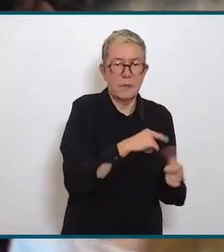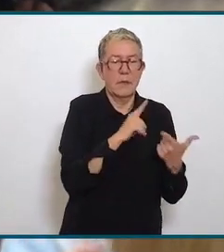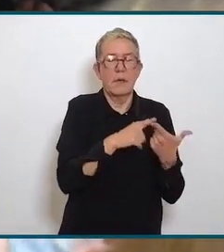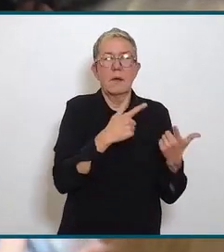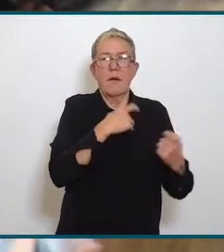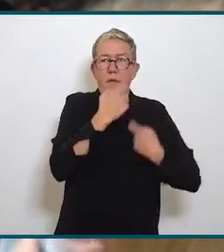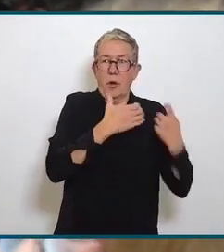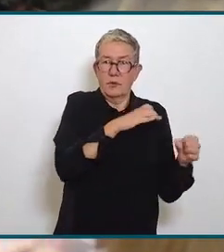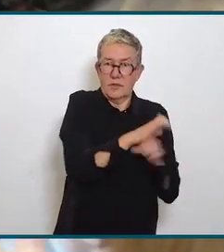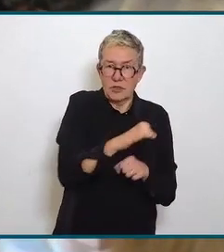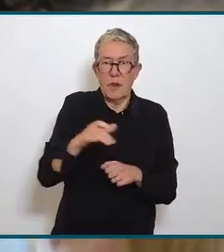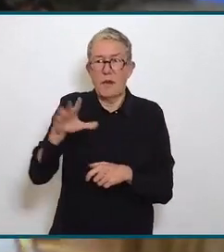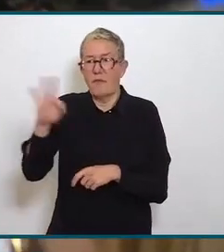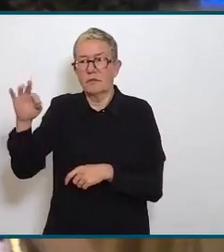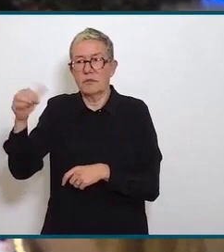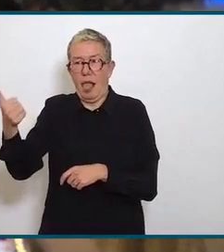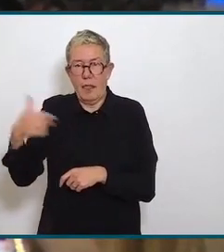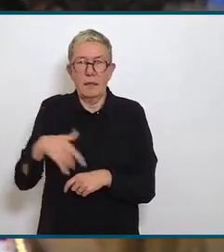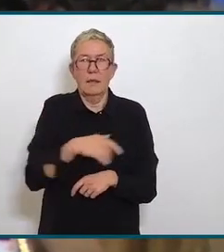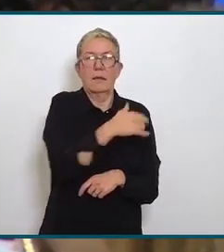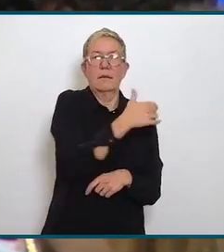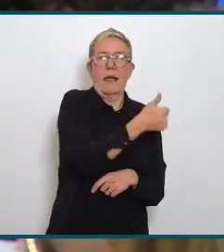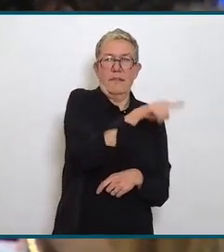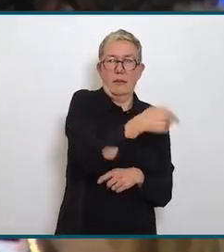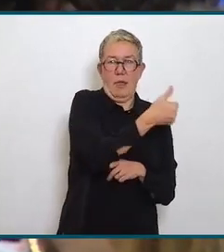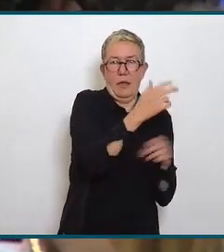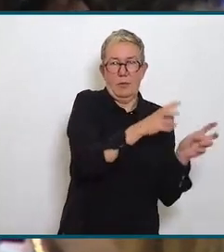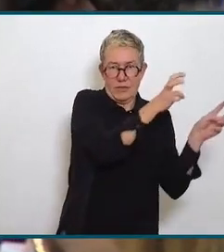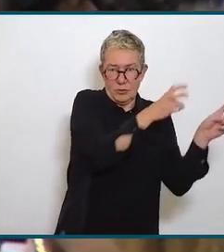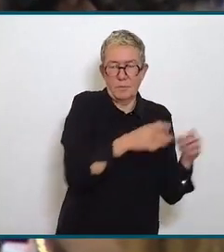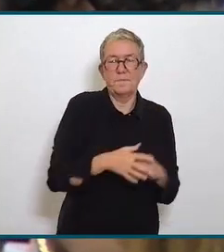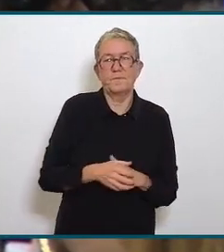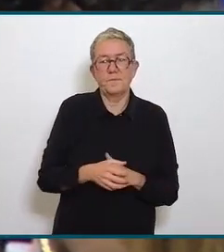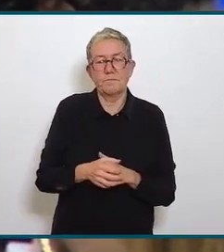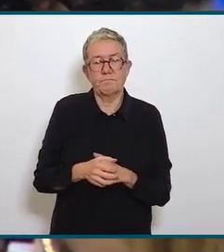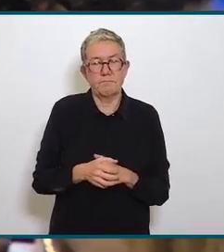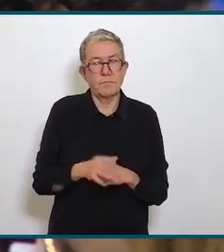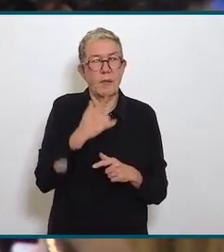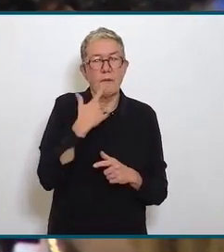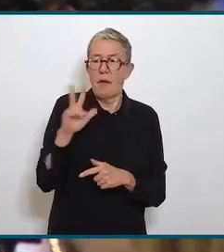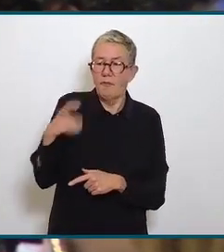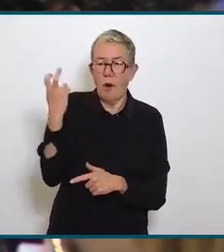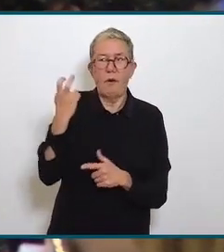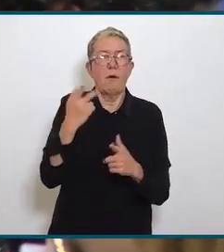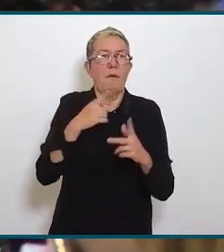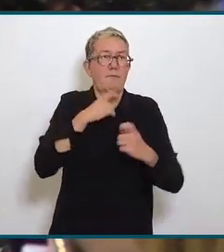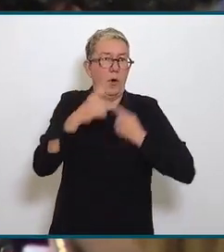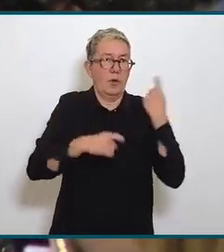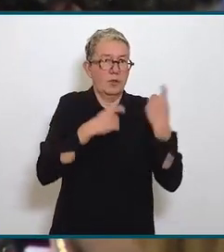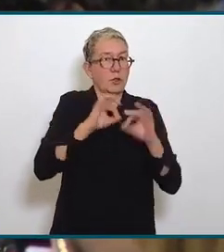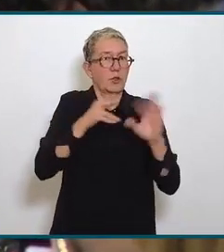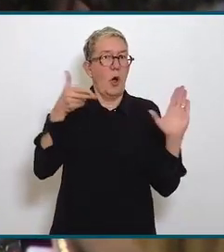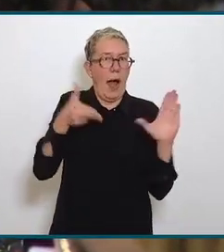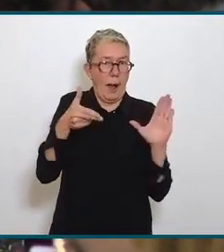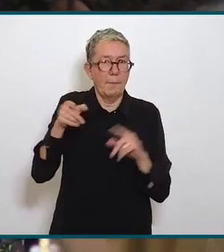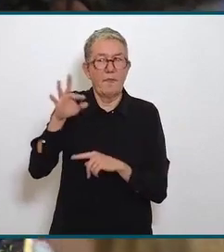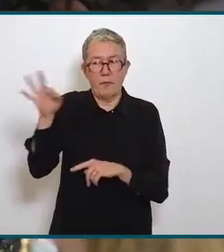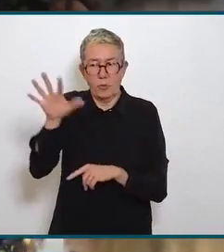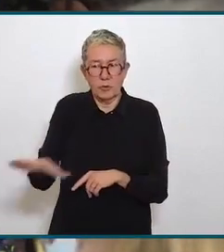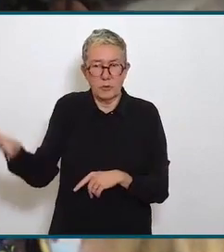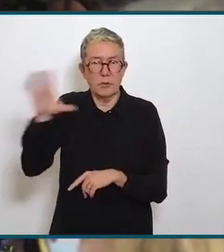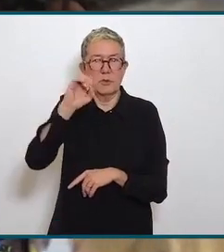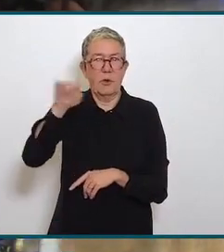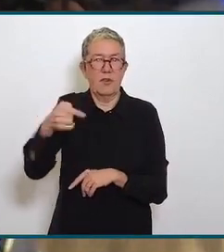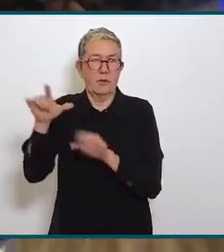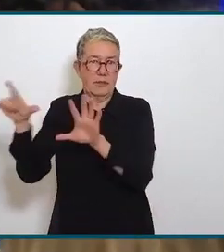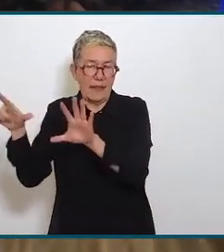sexuelles, la France est à 1, Brest à 1,1. Pour les vols avec violence, mais sans armes, la France est à un ratio de 0,7